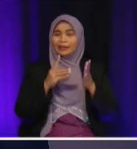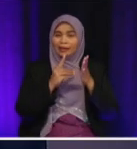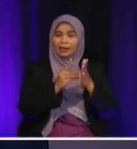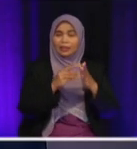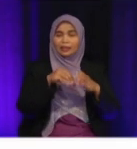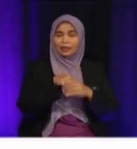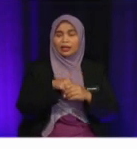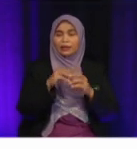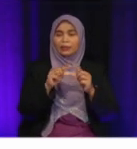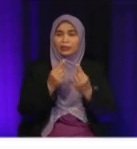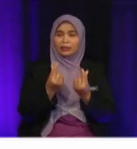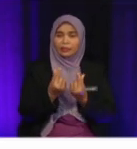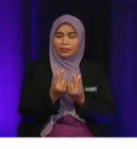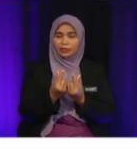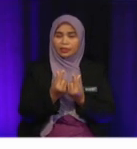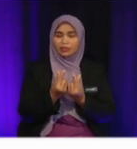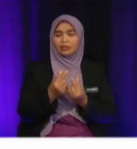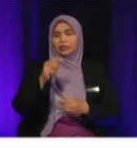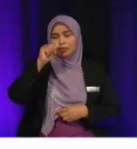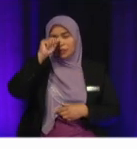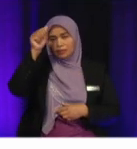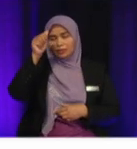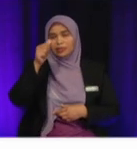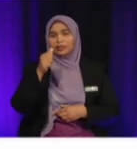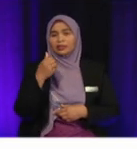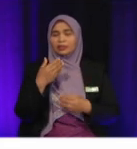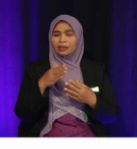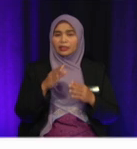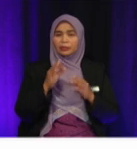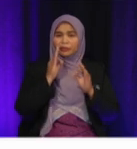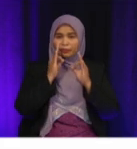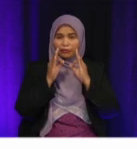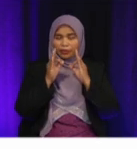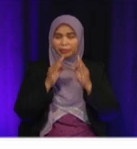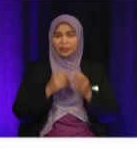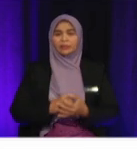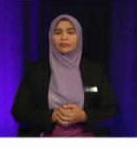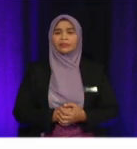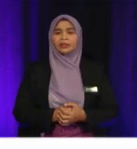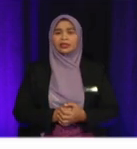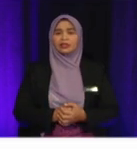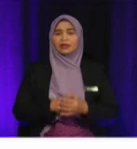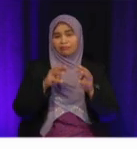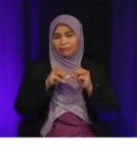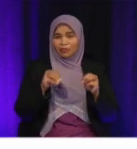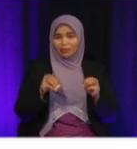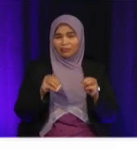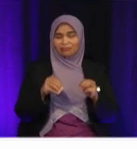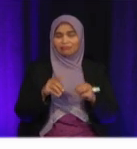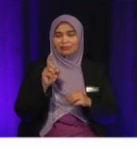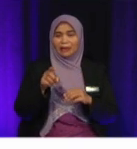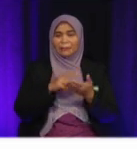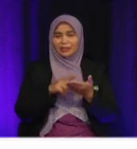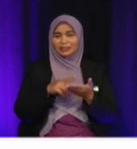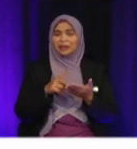daripada Al-Quran, di mana Allah Subhanahu Wa Taala telah berfirman. Tapi kali ini saya nak minta murid yang baca. Saya nampak Daniel tu